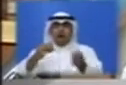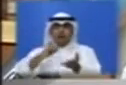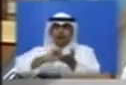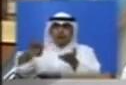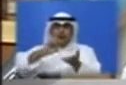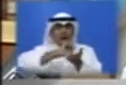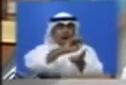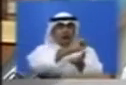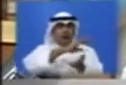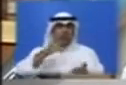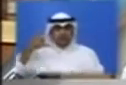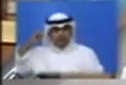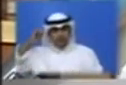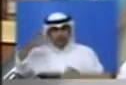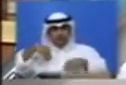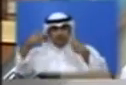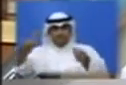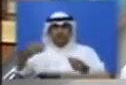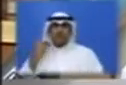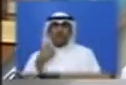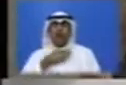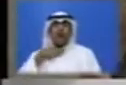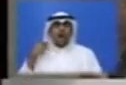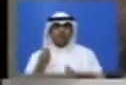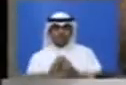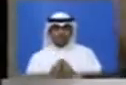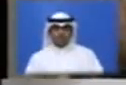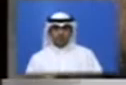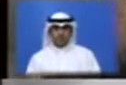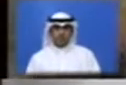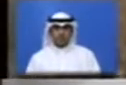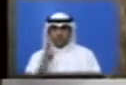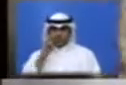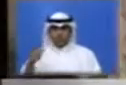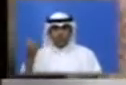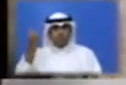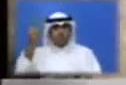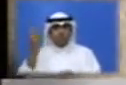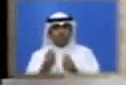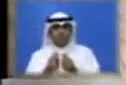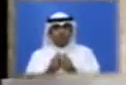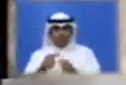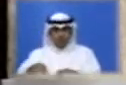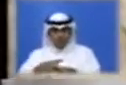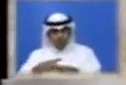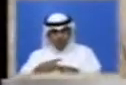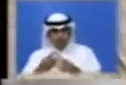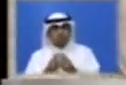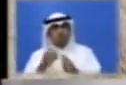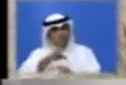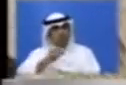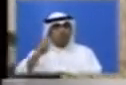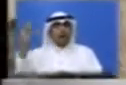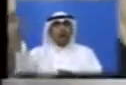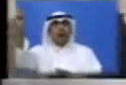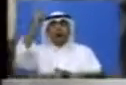حتى تستفيد من هذه الأسر دون تخزين. ينفذ هذا المشروع داخل وخارج الكويت عن